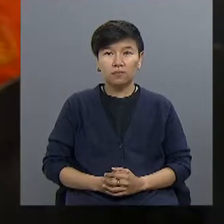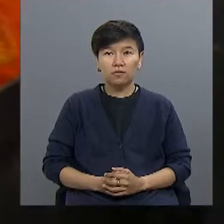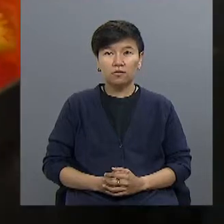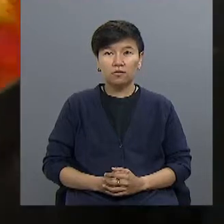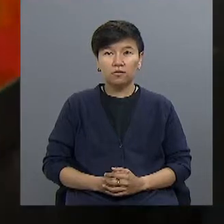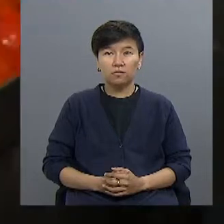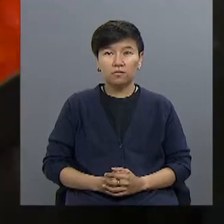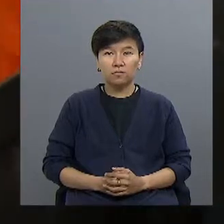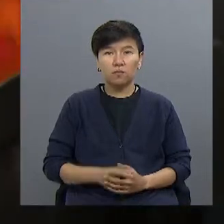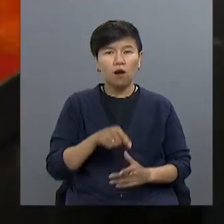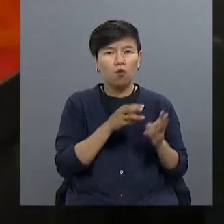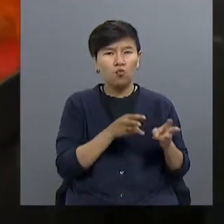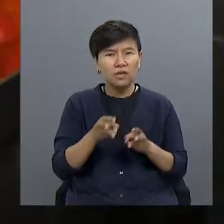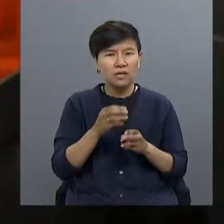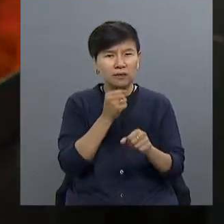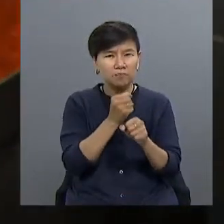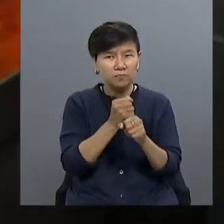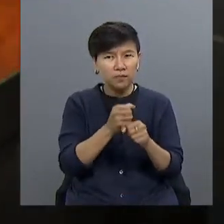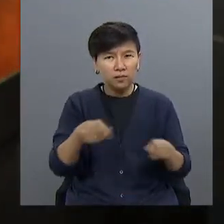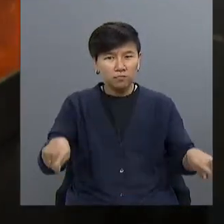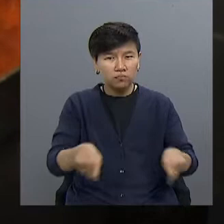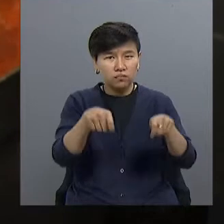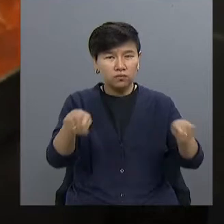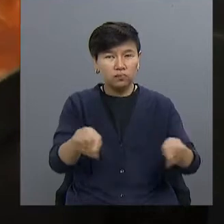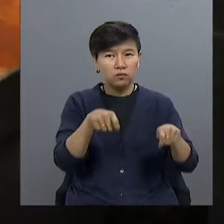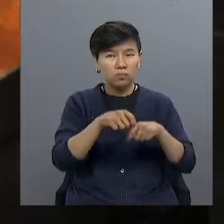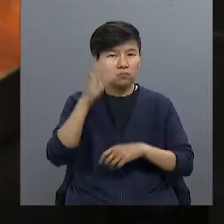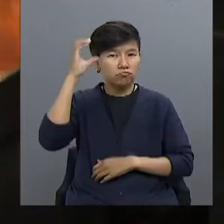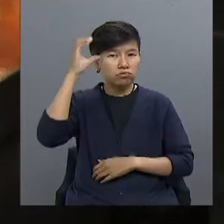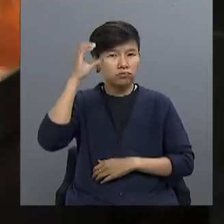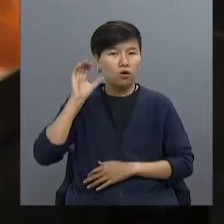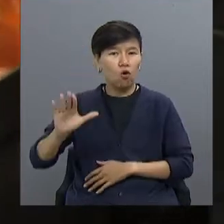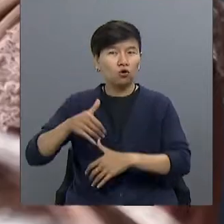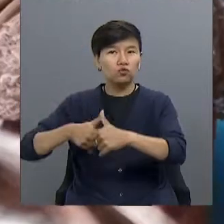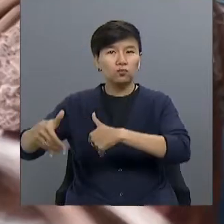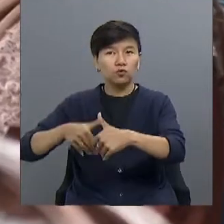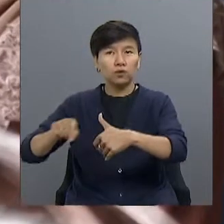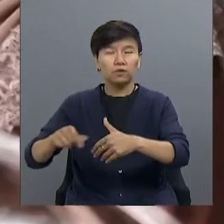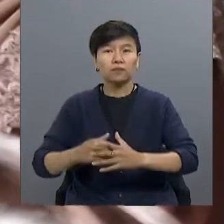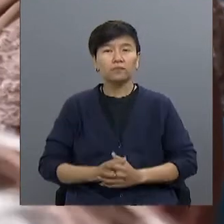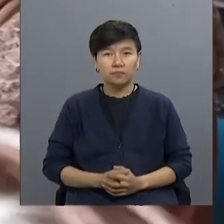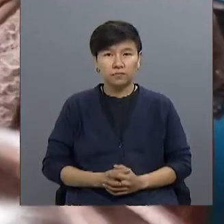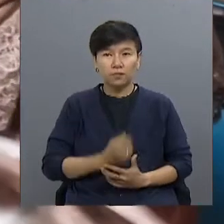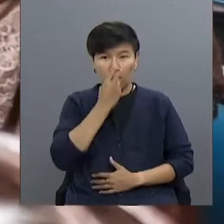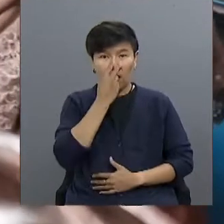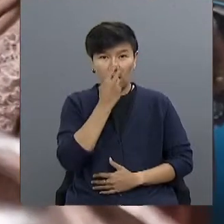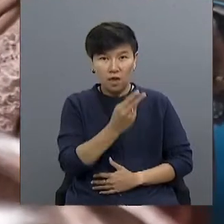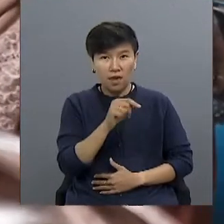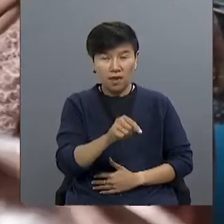การทำแกงส้มเขมรนับว่าเป็นภูมิปัญญาท้องถิ่นของชุมชนบ้านครัวซึ่งการที่เห็นแกงส้มเขม